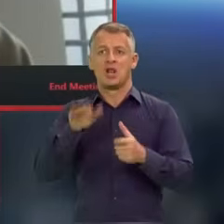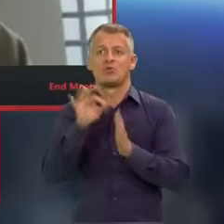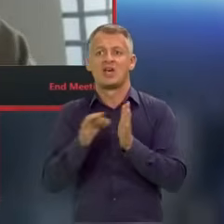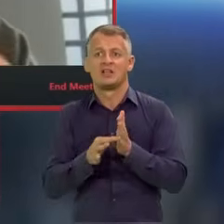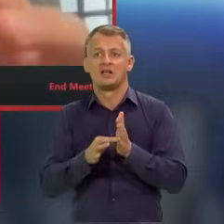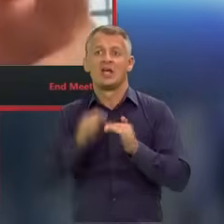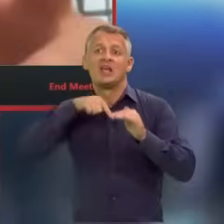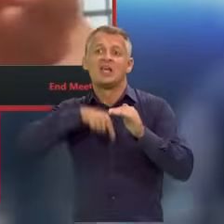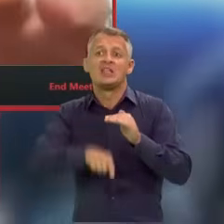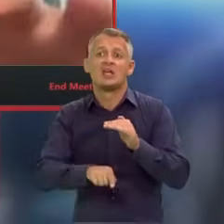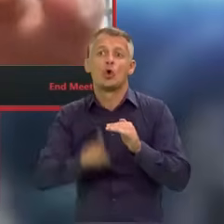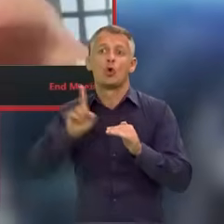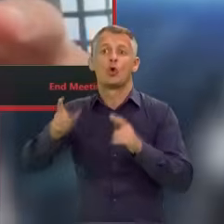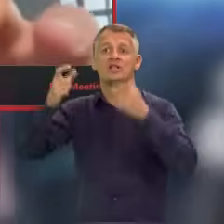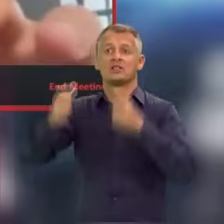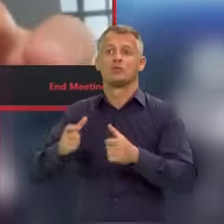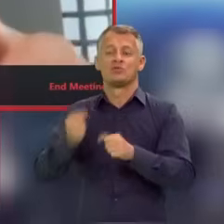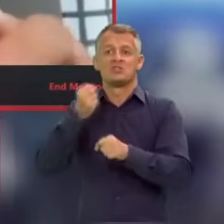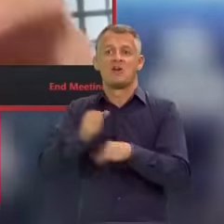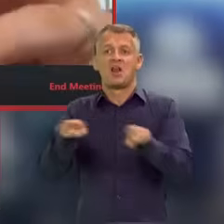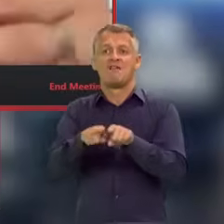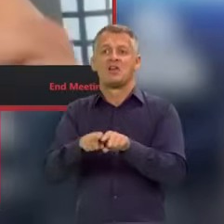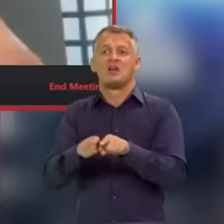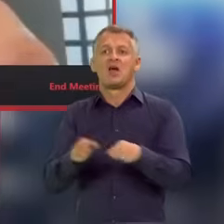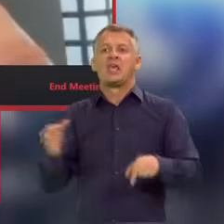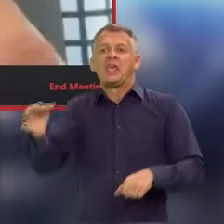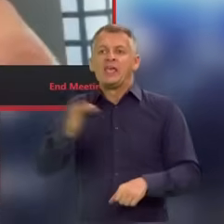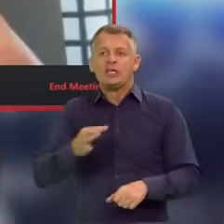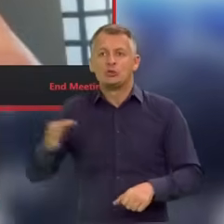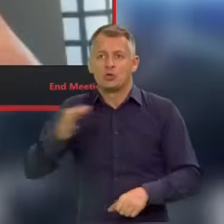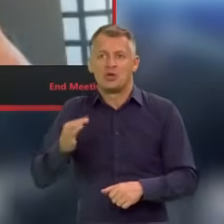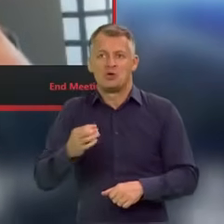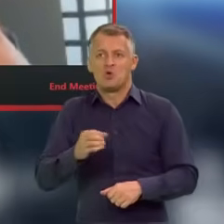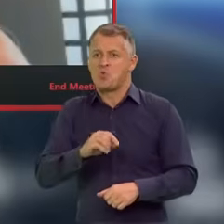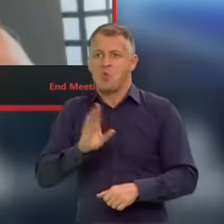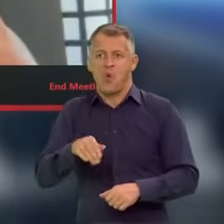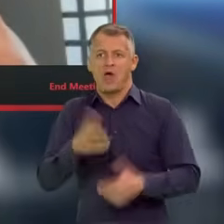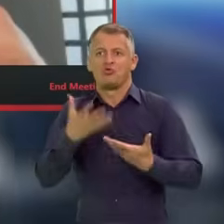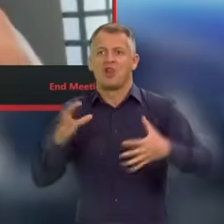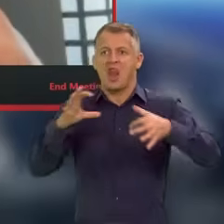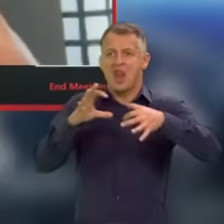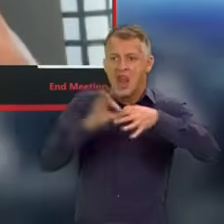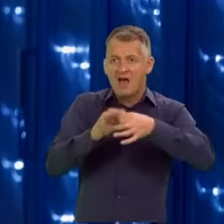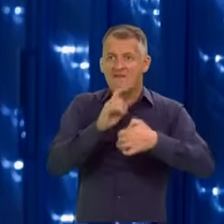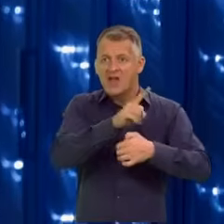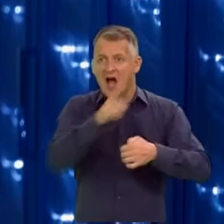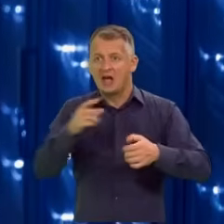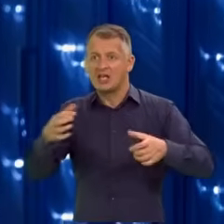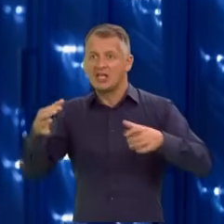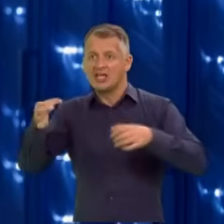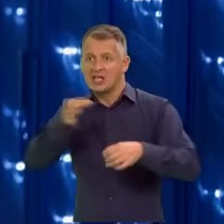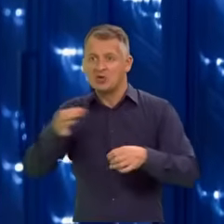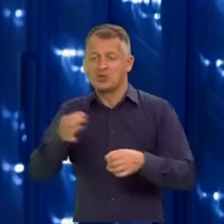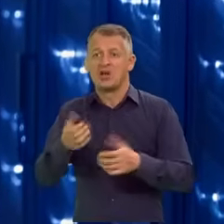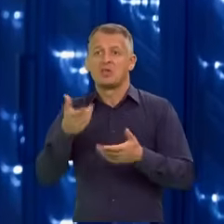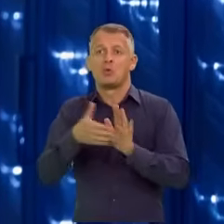atunci se produce efectul de insularizare și n-ai cu ce să legi insulele de date între ele. Ăsta este și motivul pentru care stânga nu știe